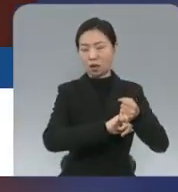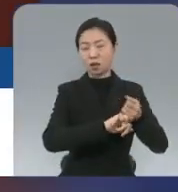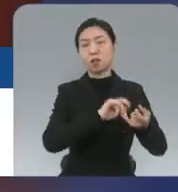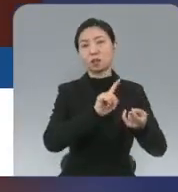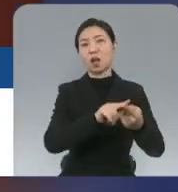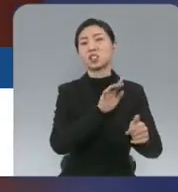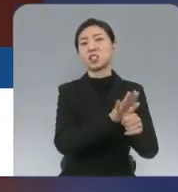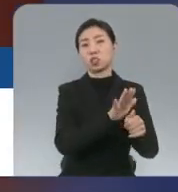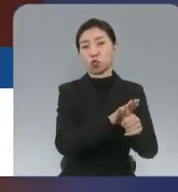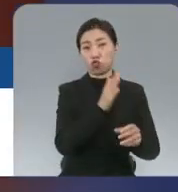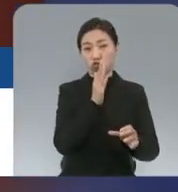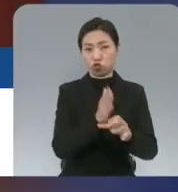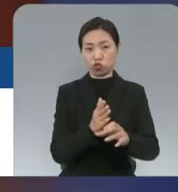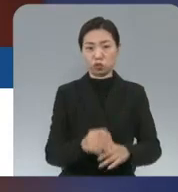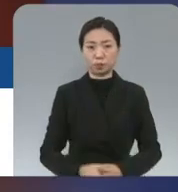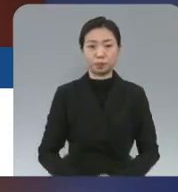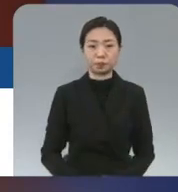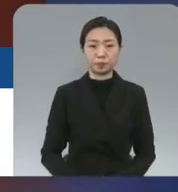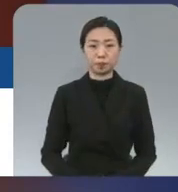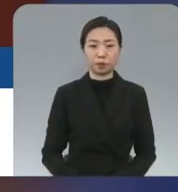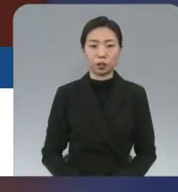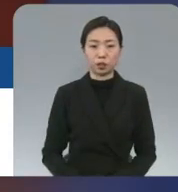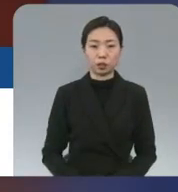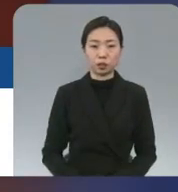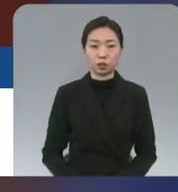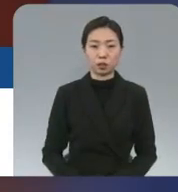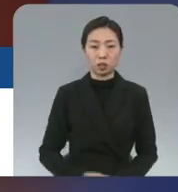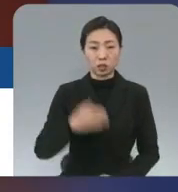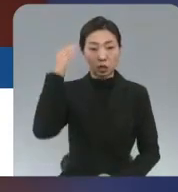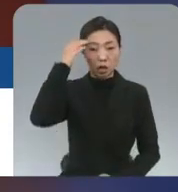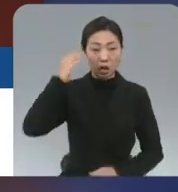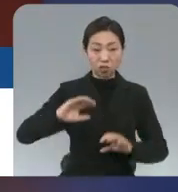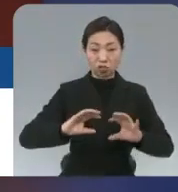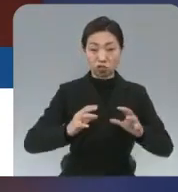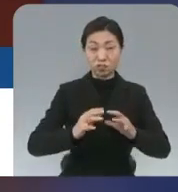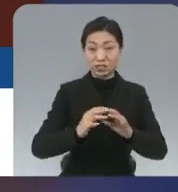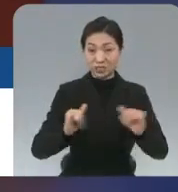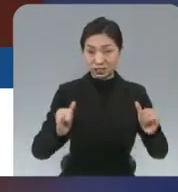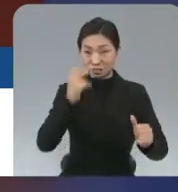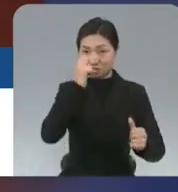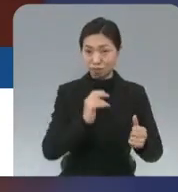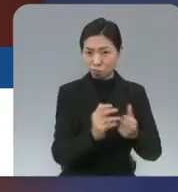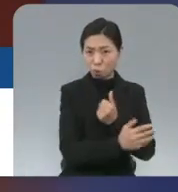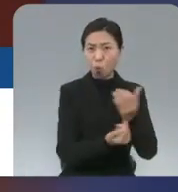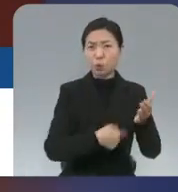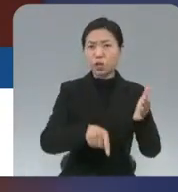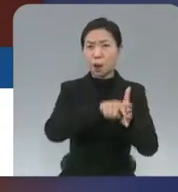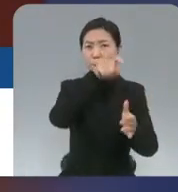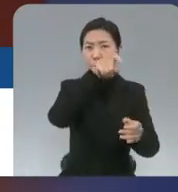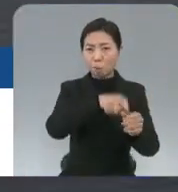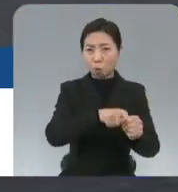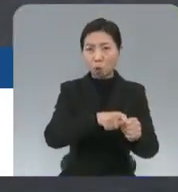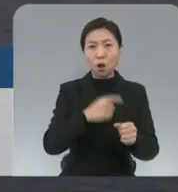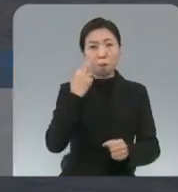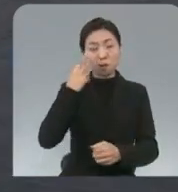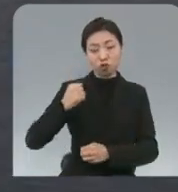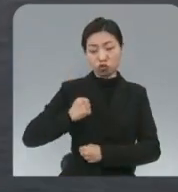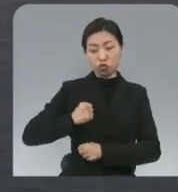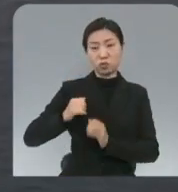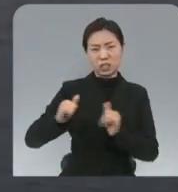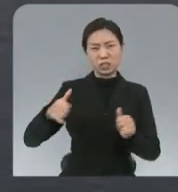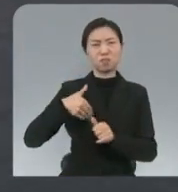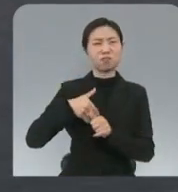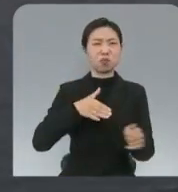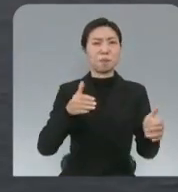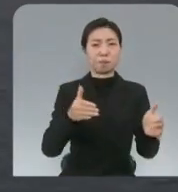provocations successives de la Corée du Nord sont donnés de réponse explicite fat rider a déclaré que les États-Unis ont déjà plus de 28 000